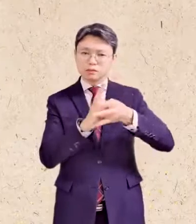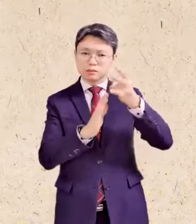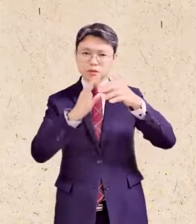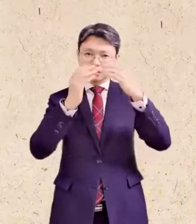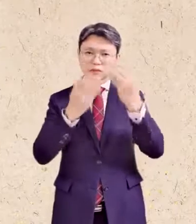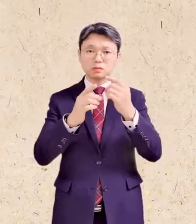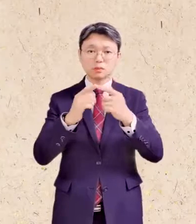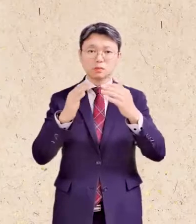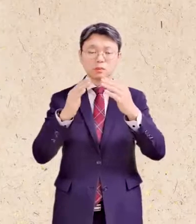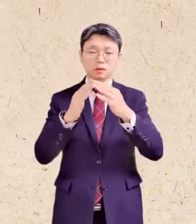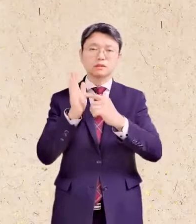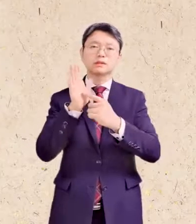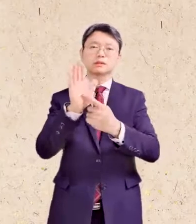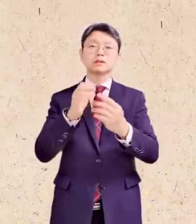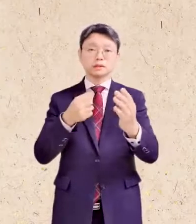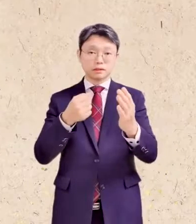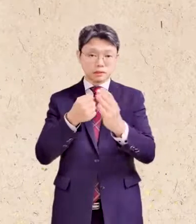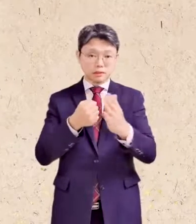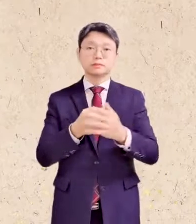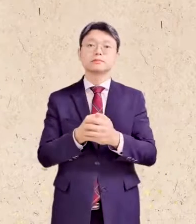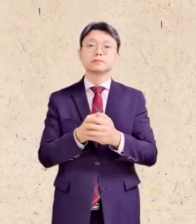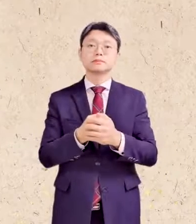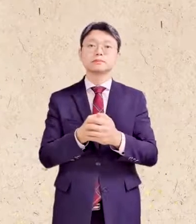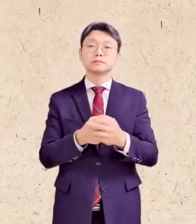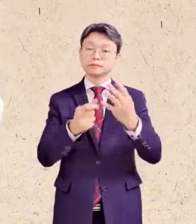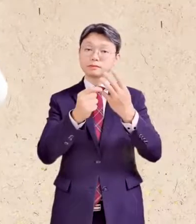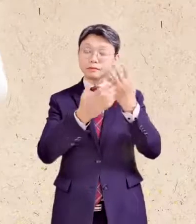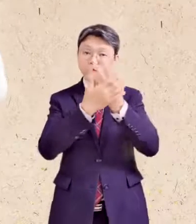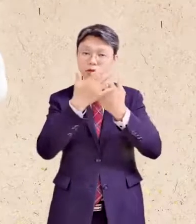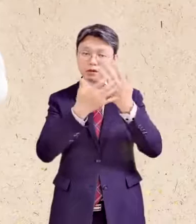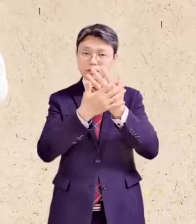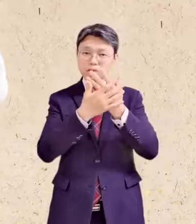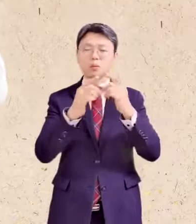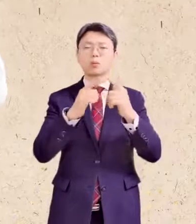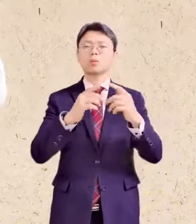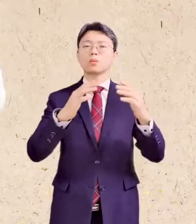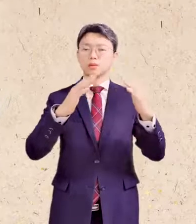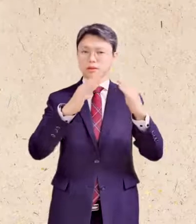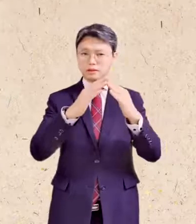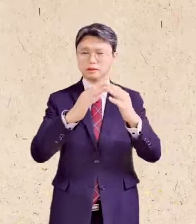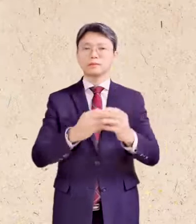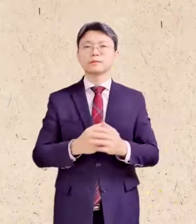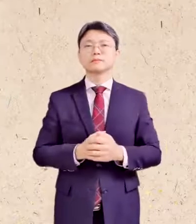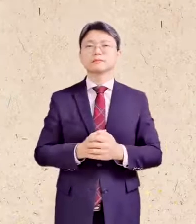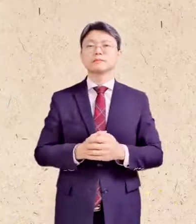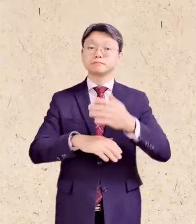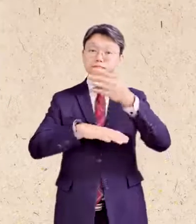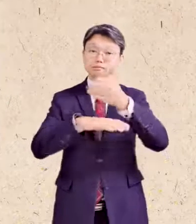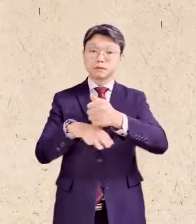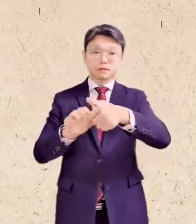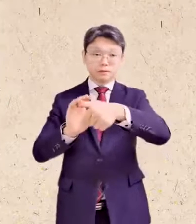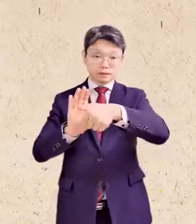환상인데요. 새 예루살렘은 완성된 교회를 상징하기 때문에 4번째 환상의 주제는 교회에 관한